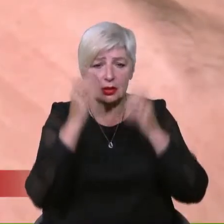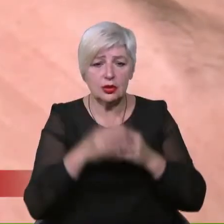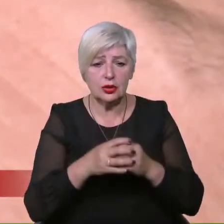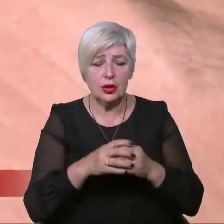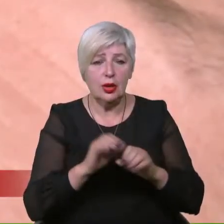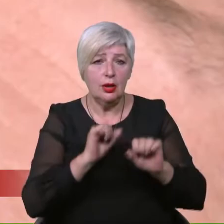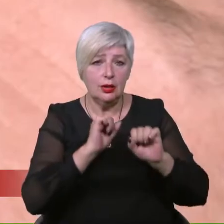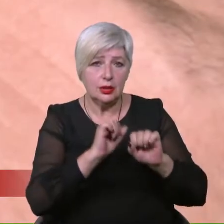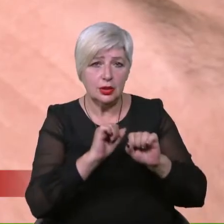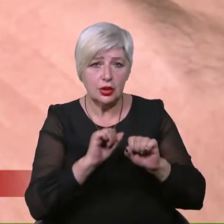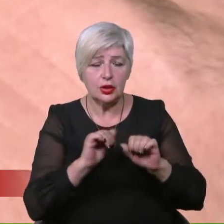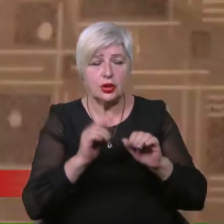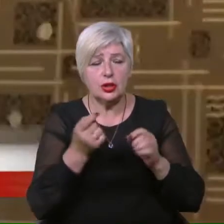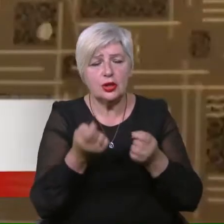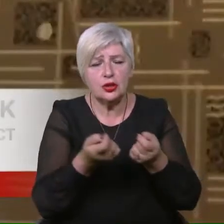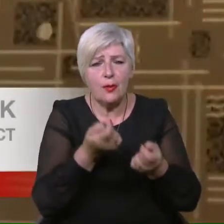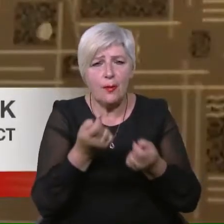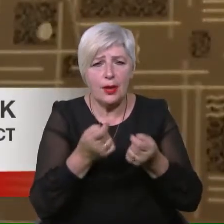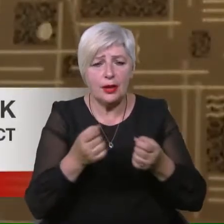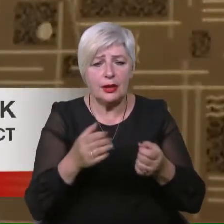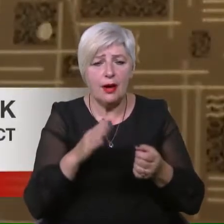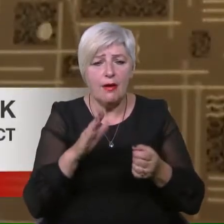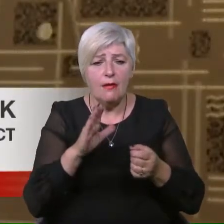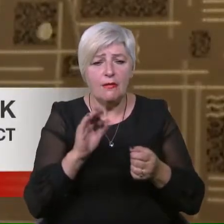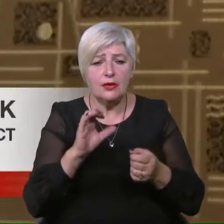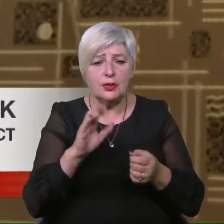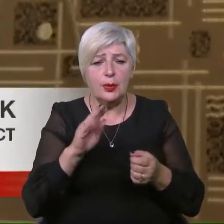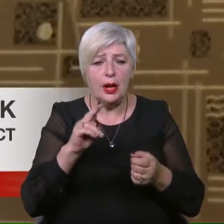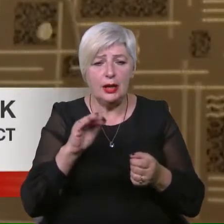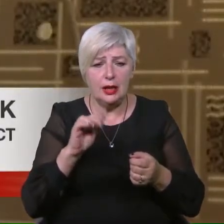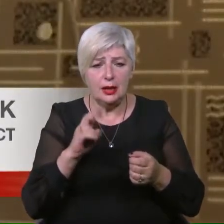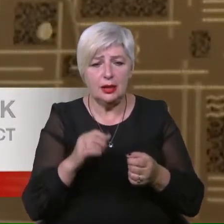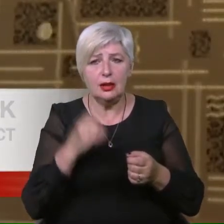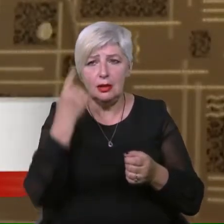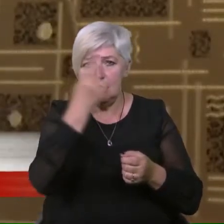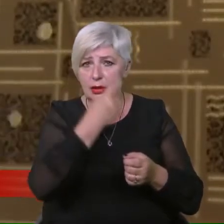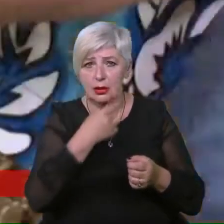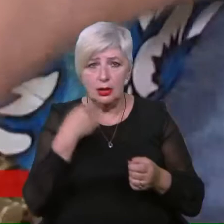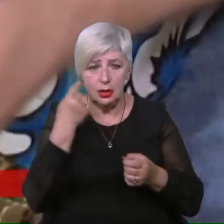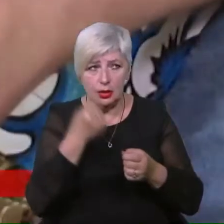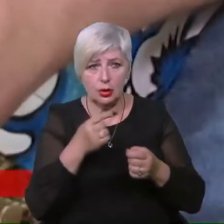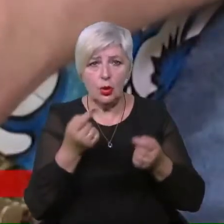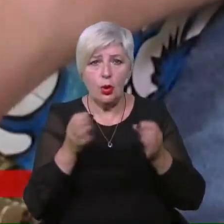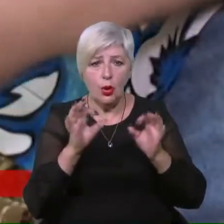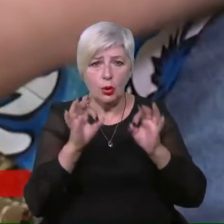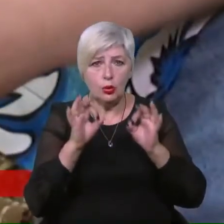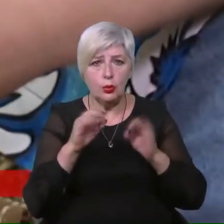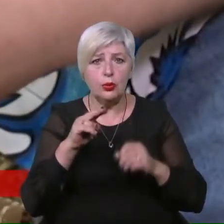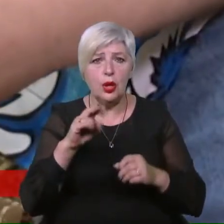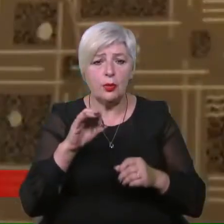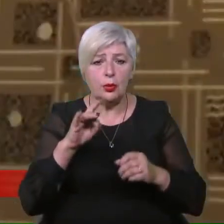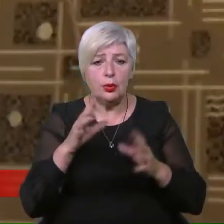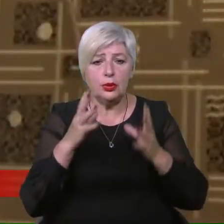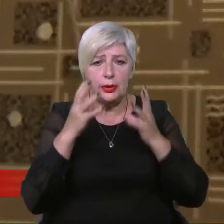предотвращают даже микро какие-то воспаления. Поры забиваются, особенно на лице. На лице достаточно крупные поры, а тут они потихонечку это